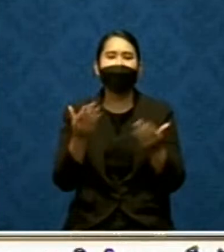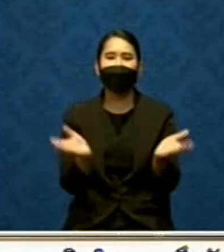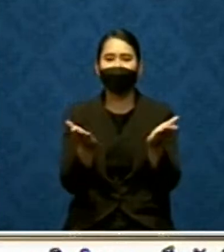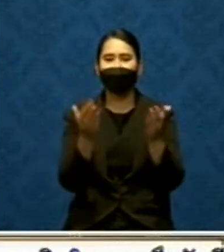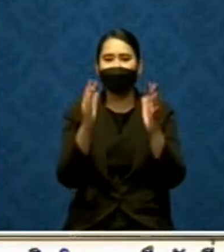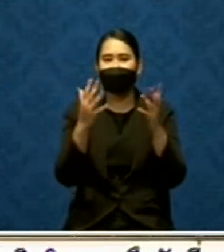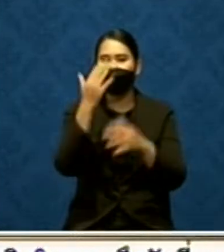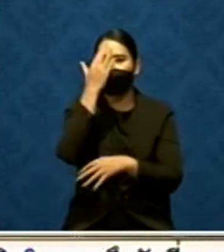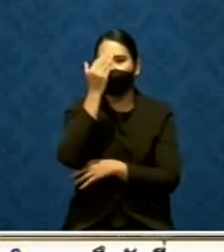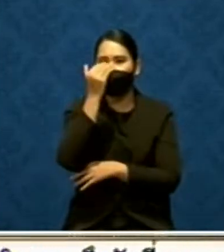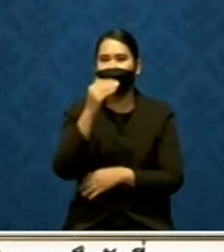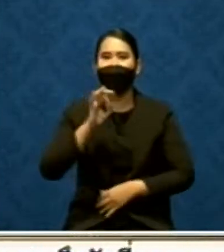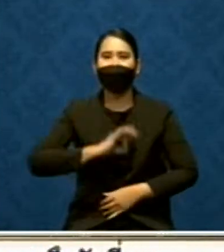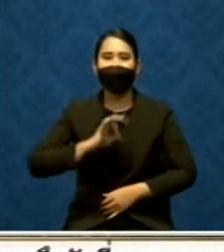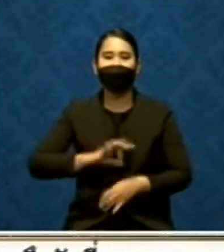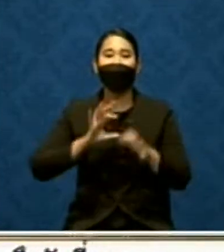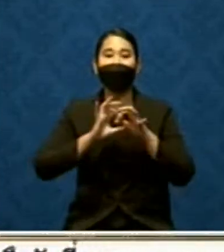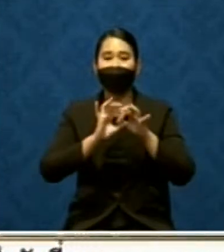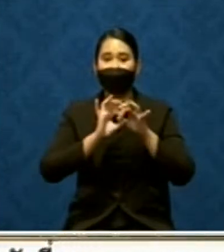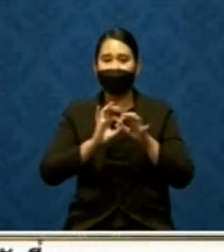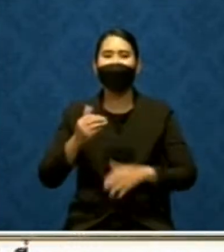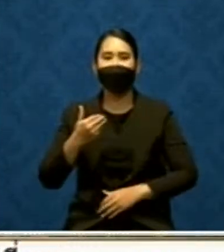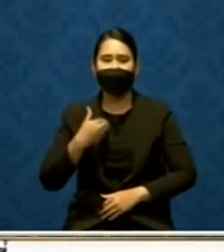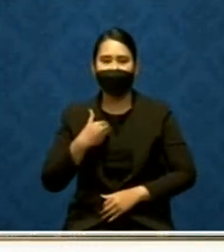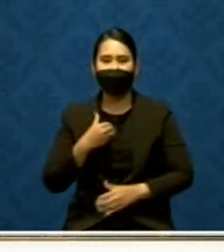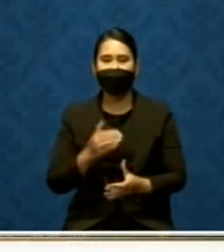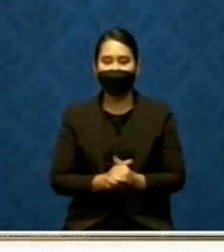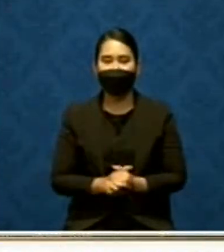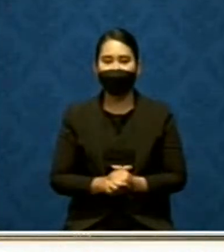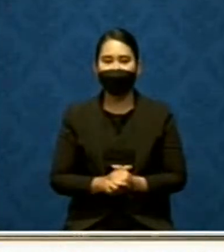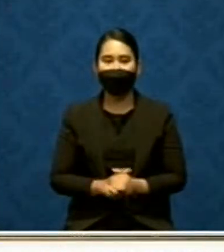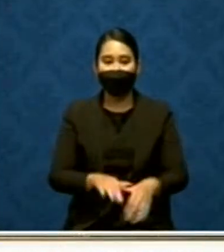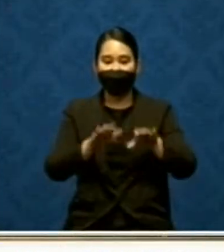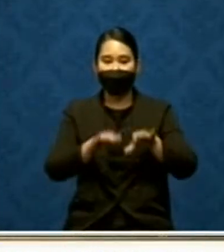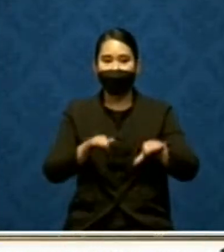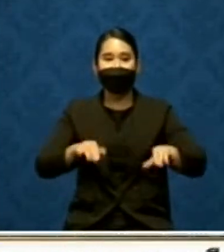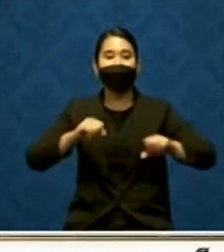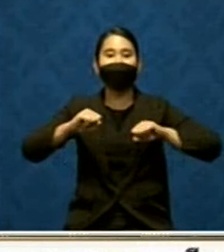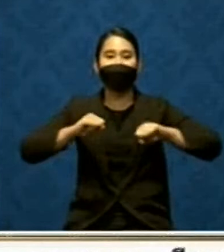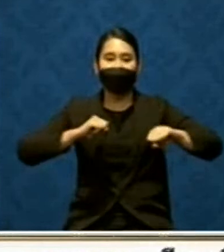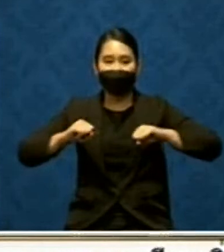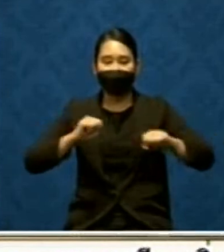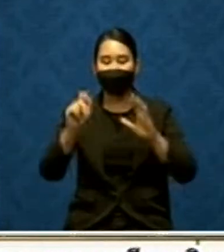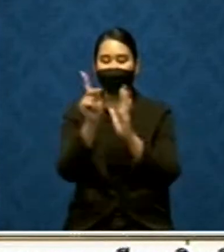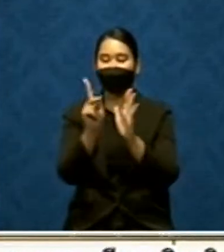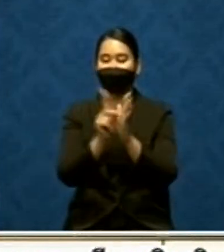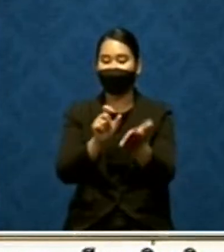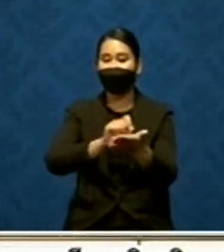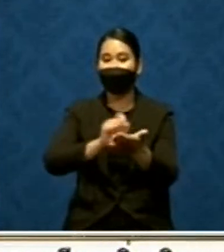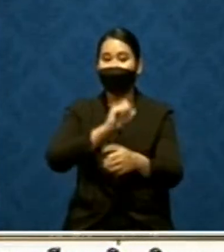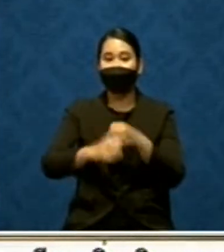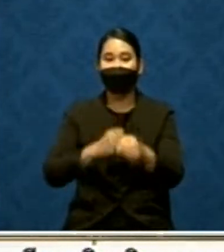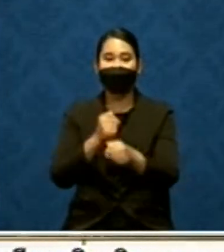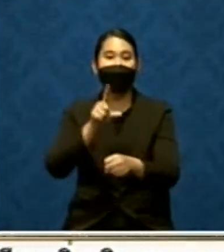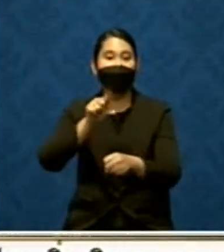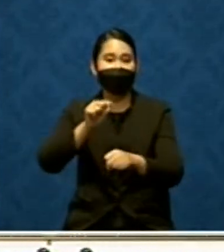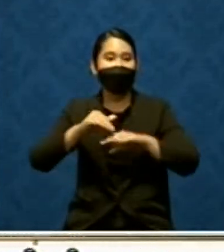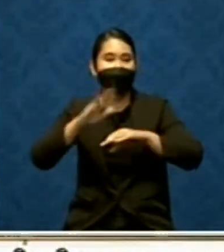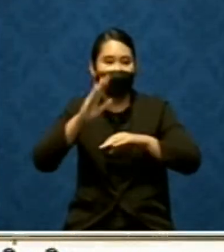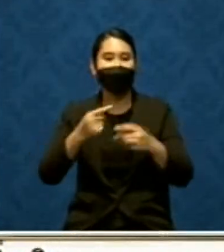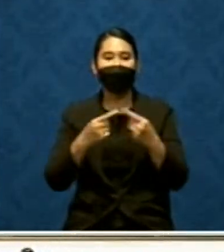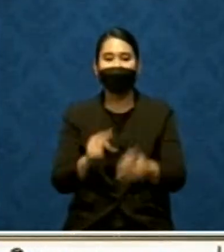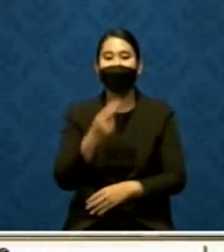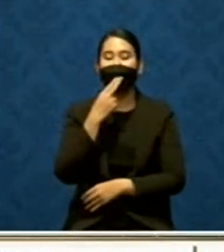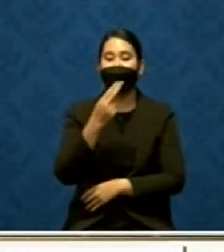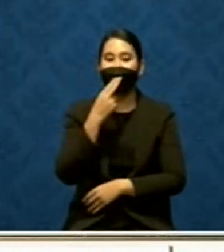จึงทำให้ผมเกิดความกังวลใจครับถ้าเกิดเด็กและเยาวชนท่านเขียนกฎหมายบอกว่าอายุ20ปีขึ้นไปแต่บุหรี่ไม่ขายตั้งแ